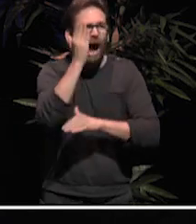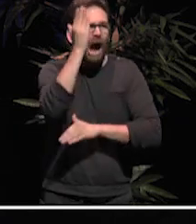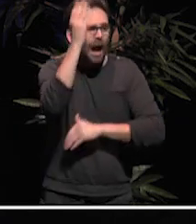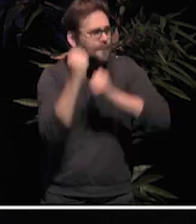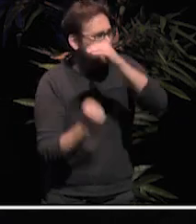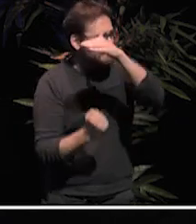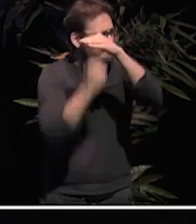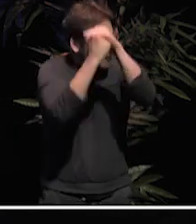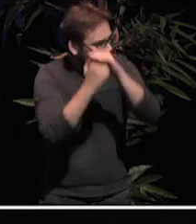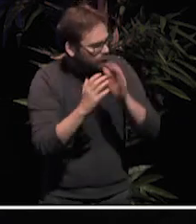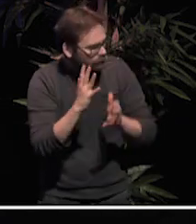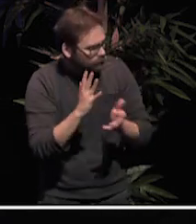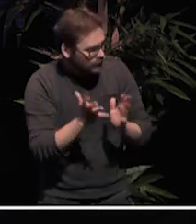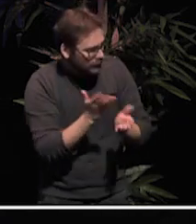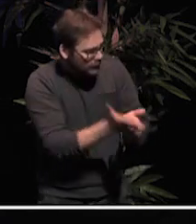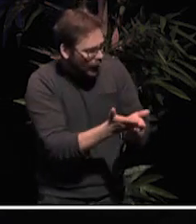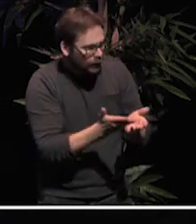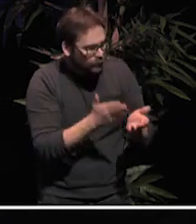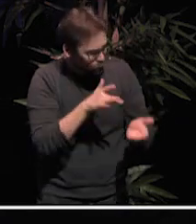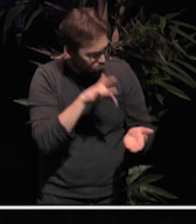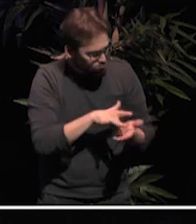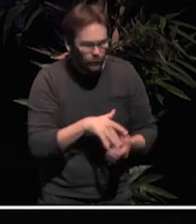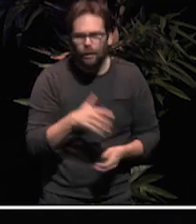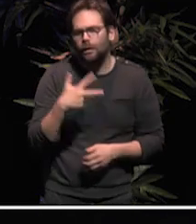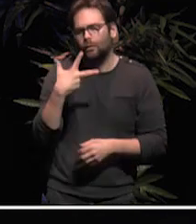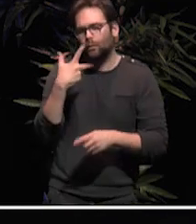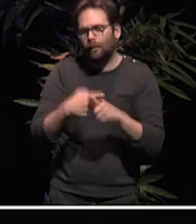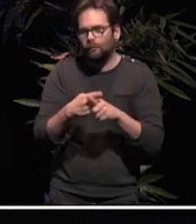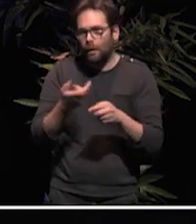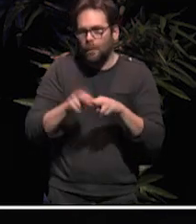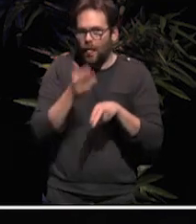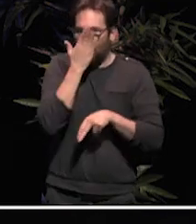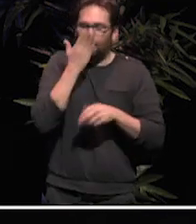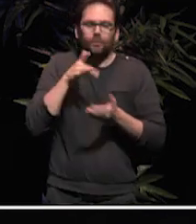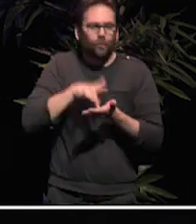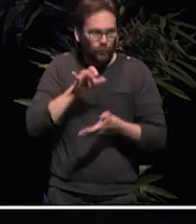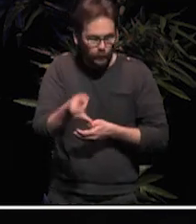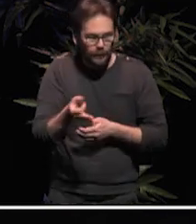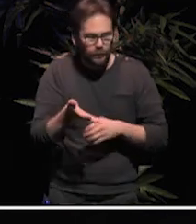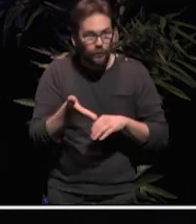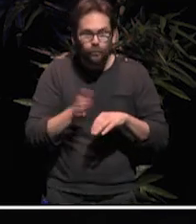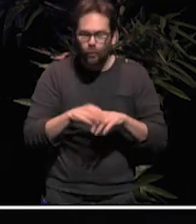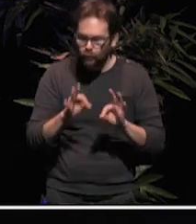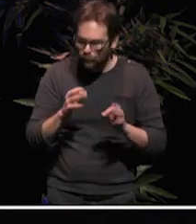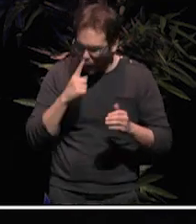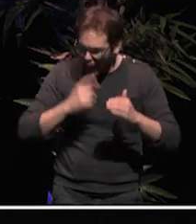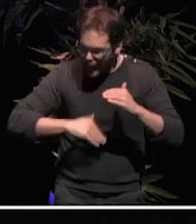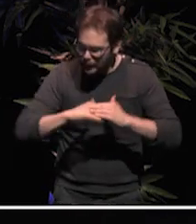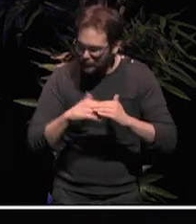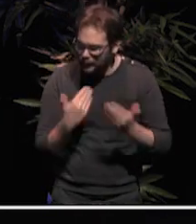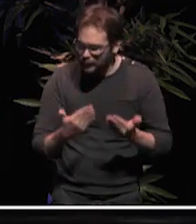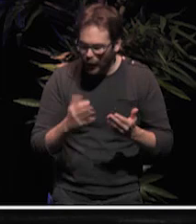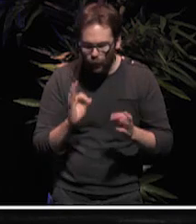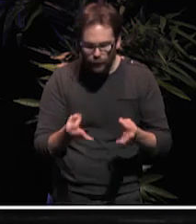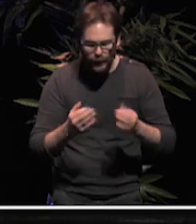que ça, ce que vous avez connu ? Alors, j'en ai connu 3. Et ça vous permet de voir justement vos limites et de vous reconstruire